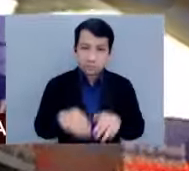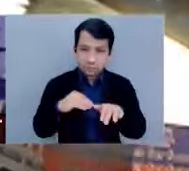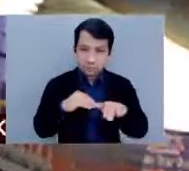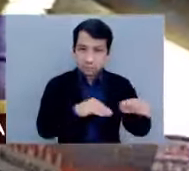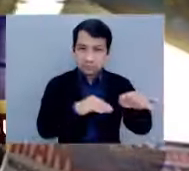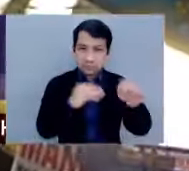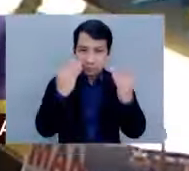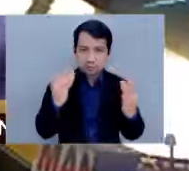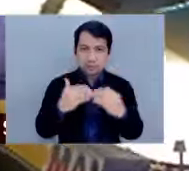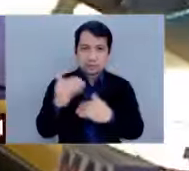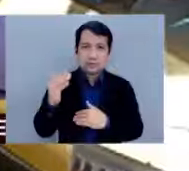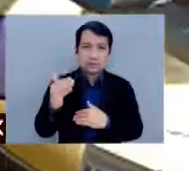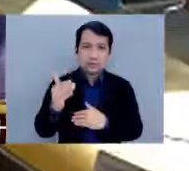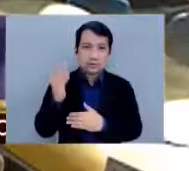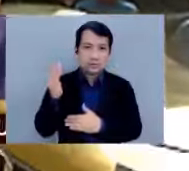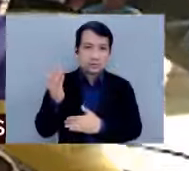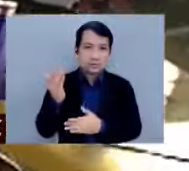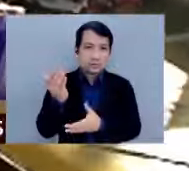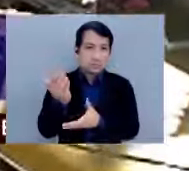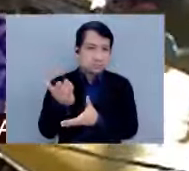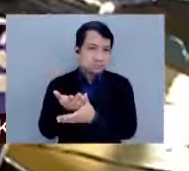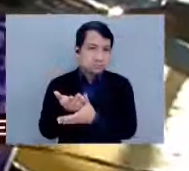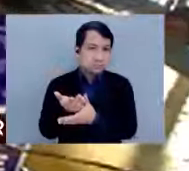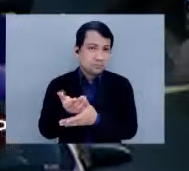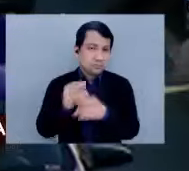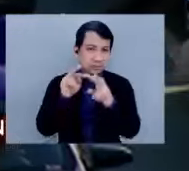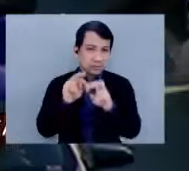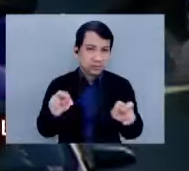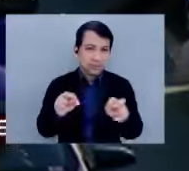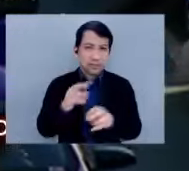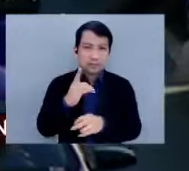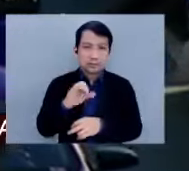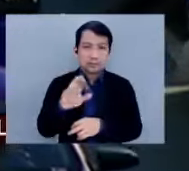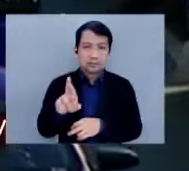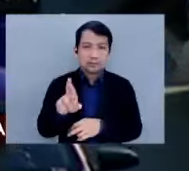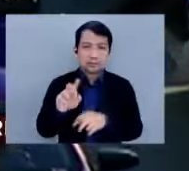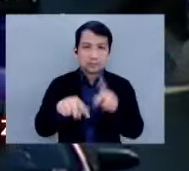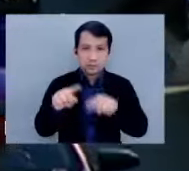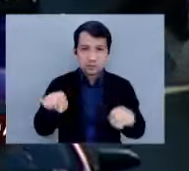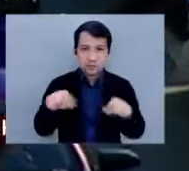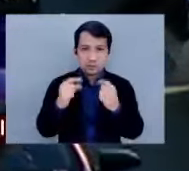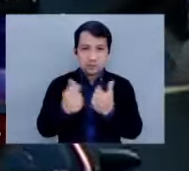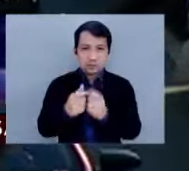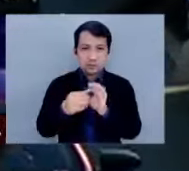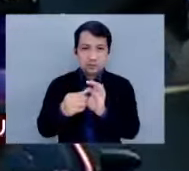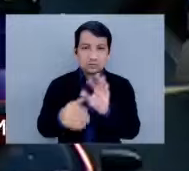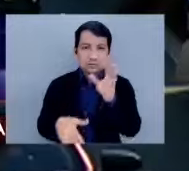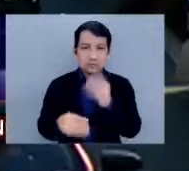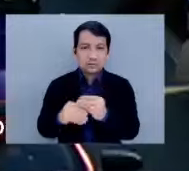mga nagpaprotestang tsuper. Iimbestigahan ng DOTR at iba pang transport agencies kung may